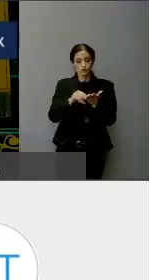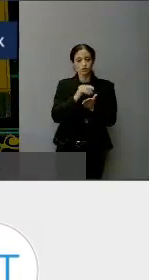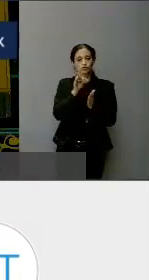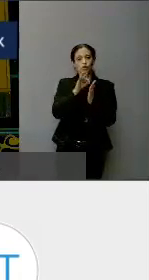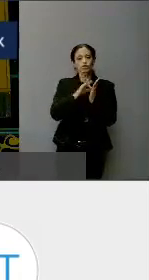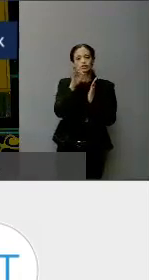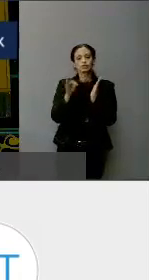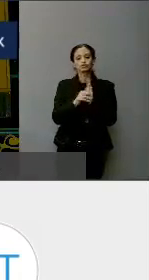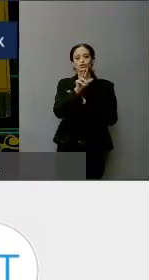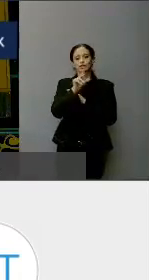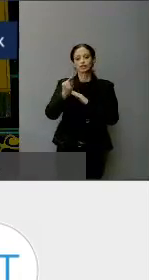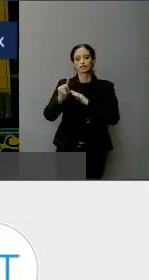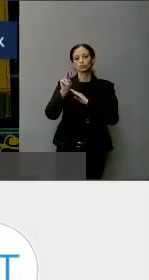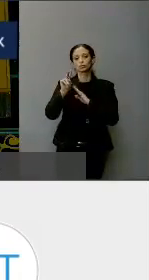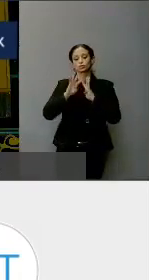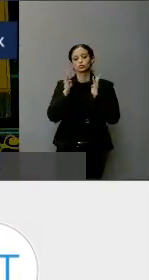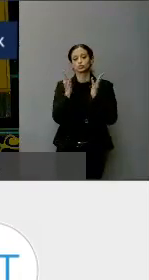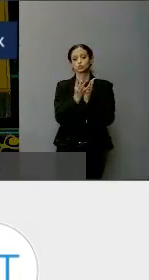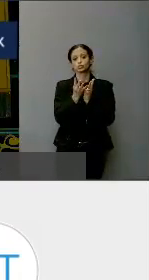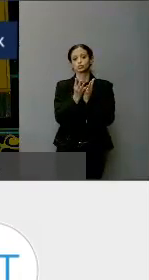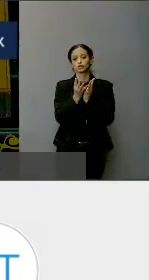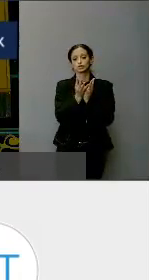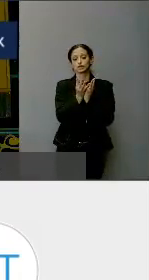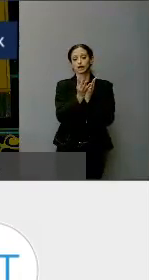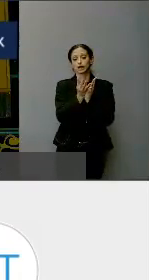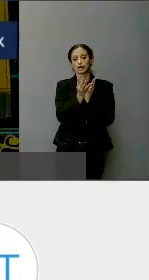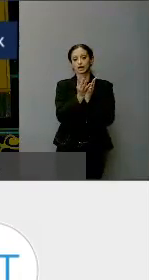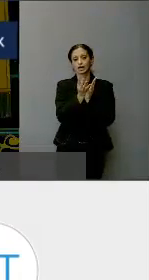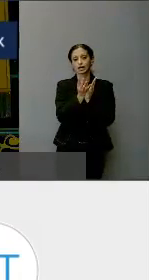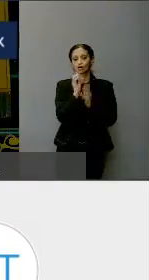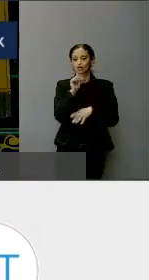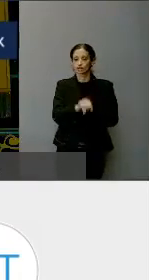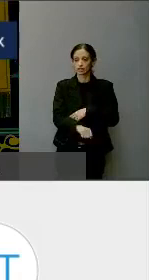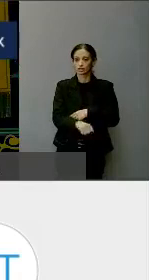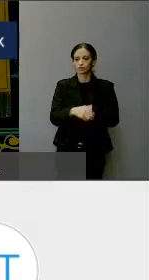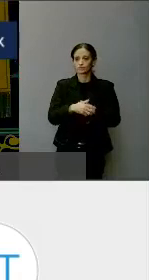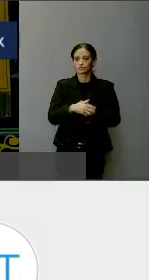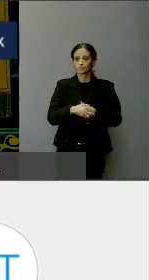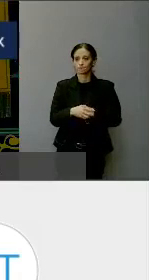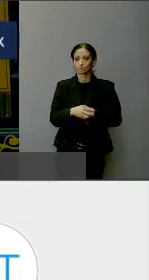32 il parere della giunta è contrario